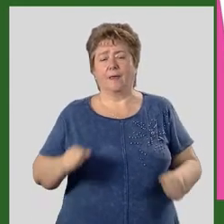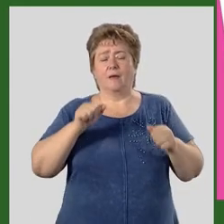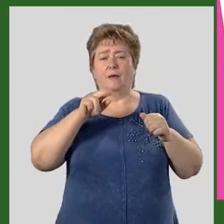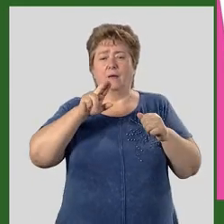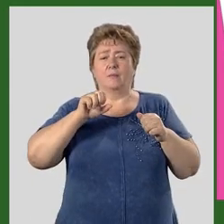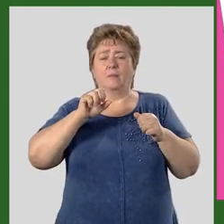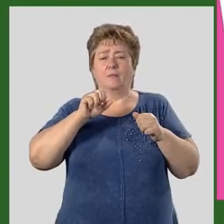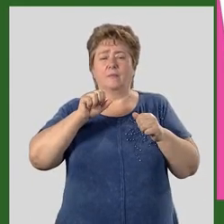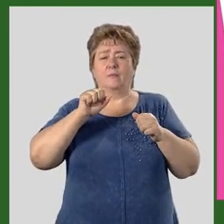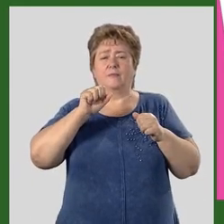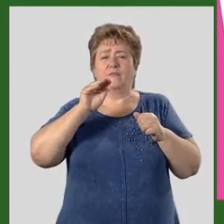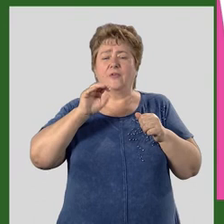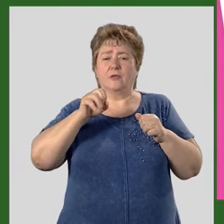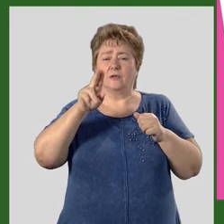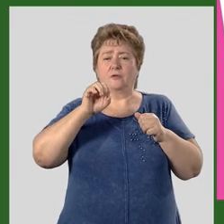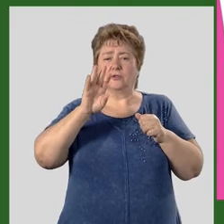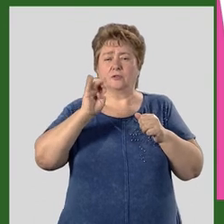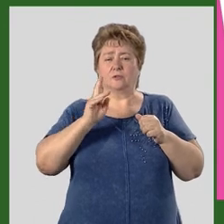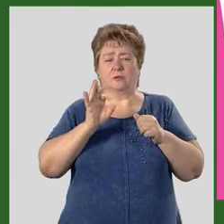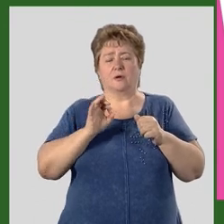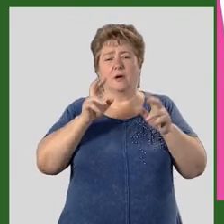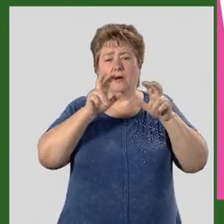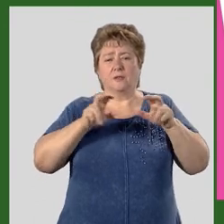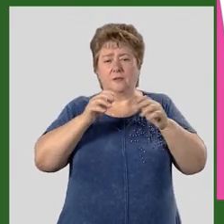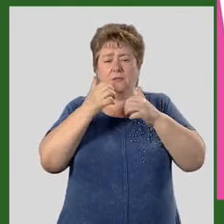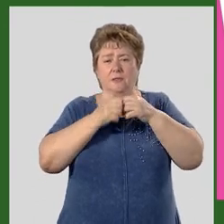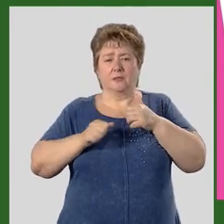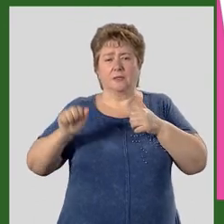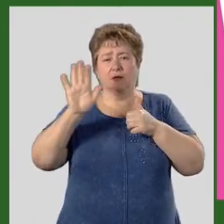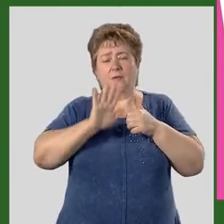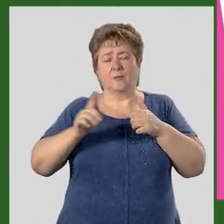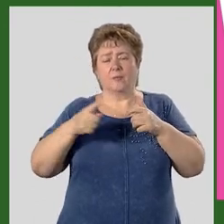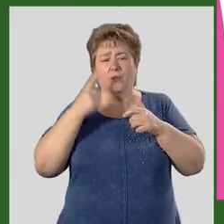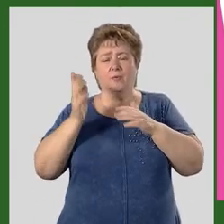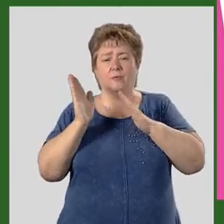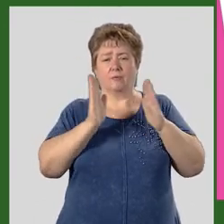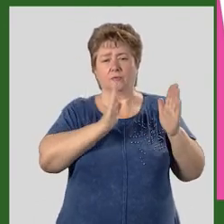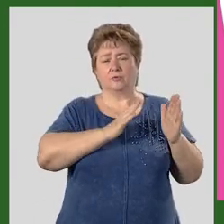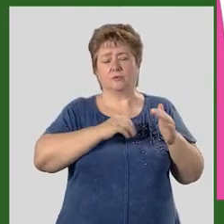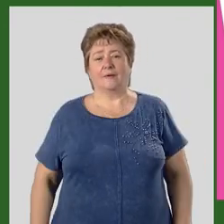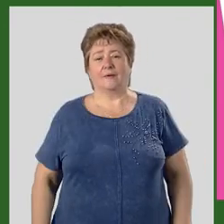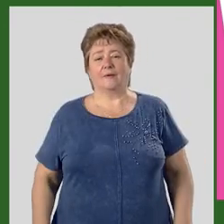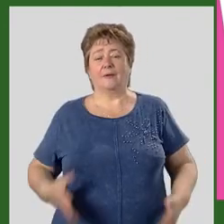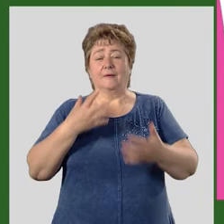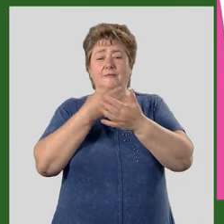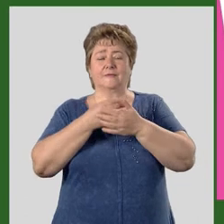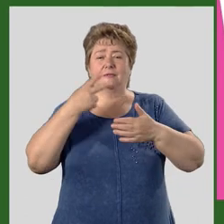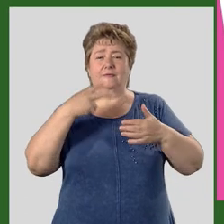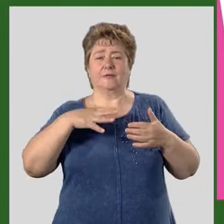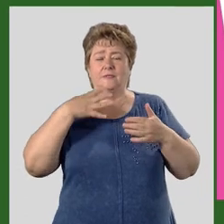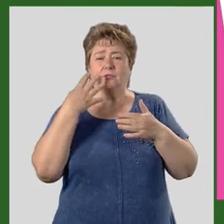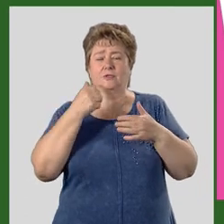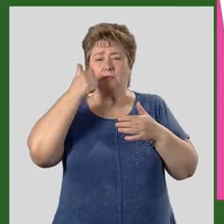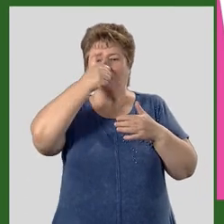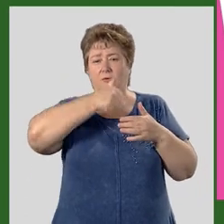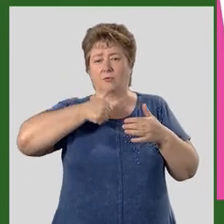Алексей Павлович Федченко, исследователь Средней Азии, в первую очередь Памира. В свои